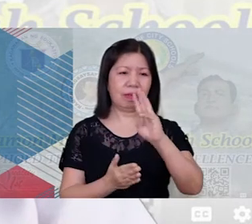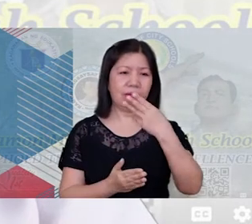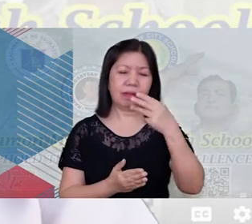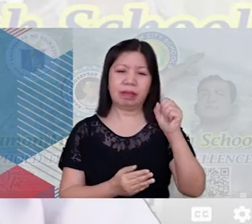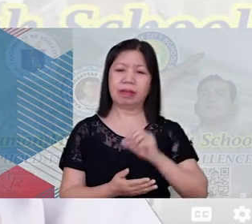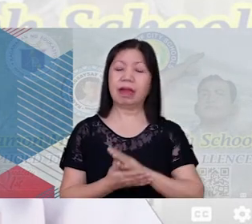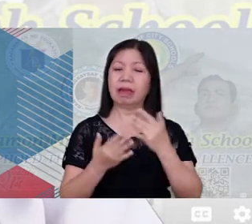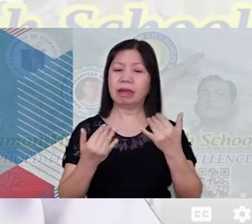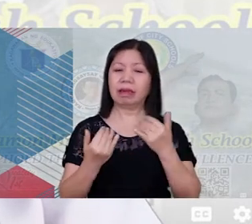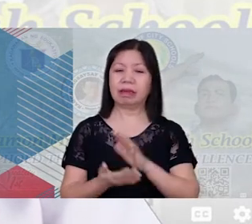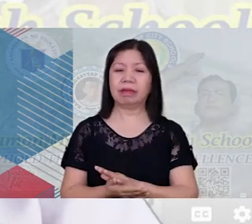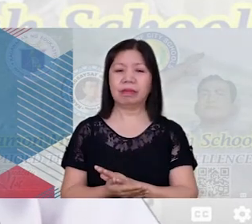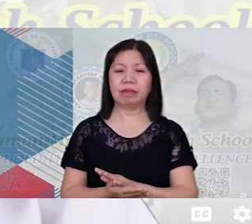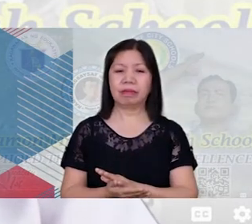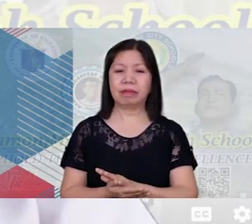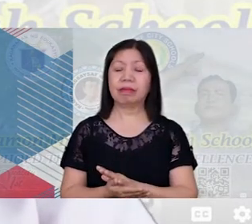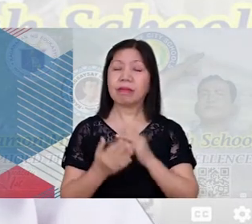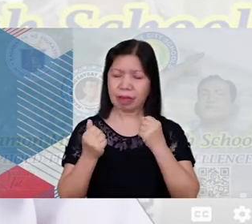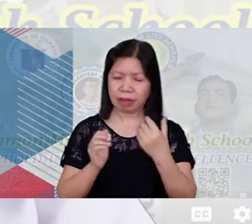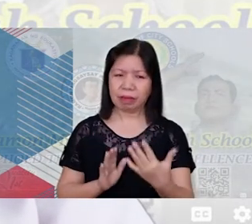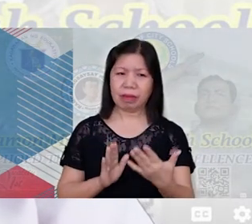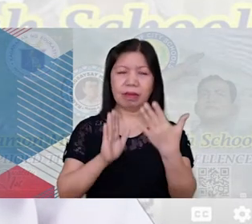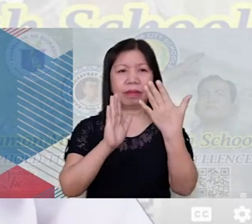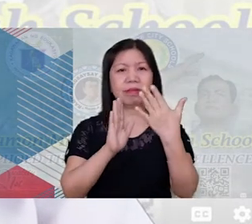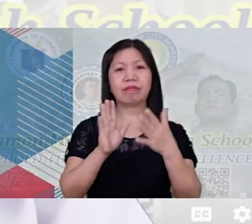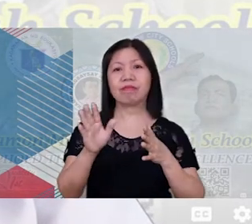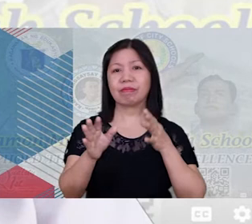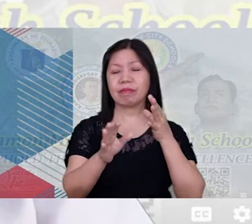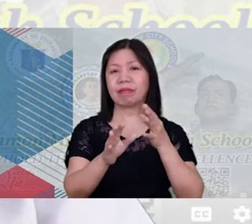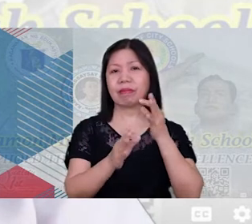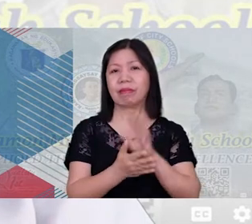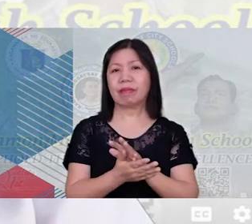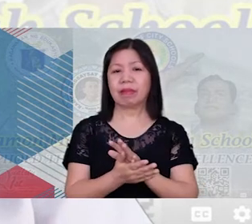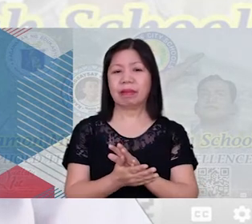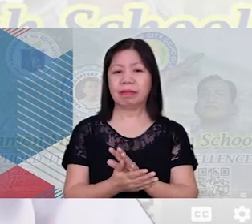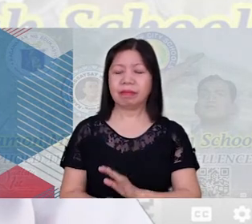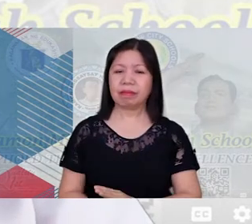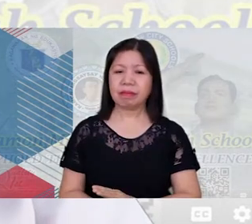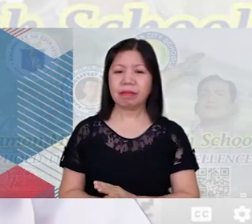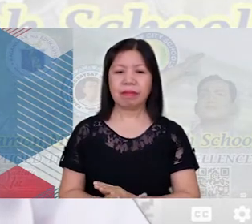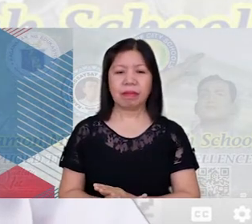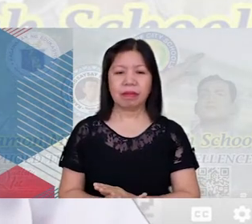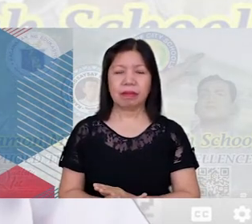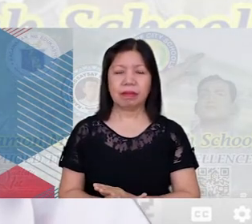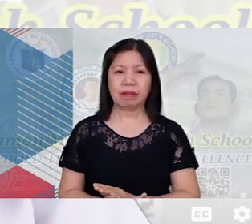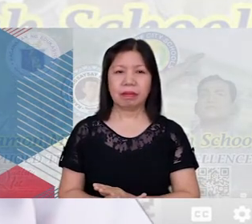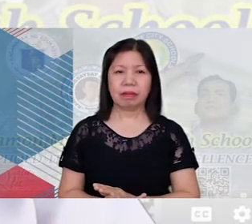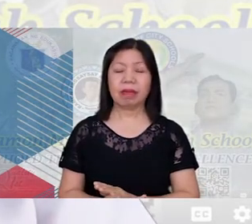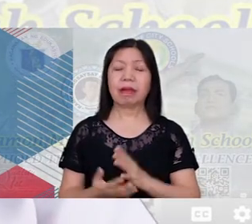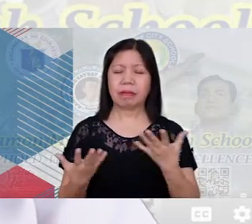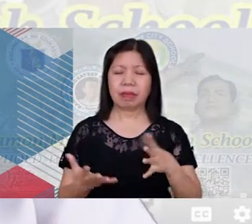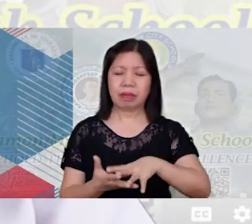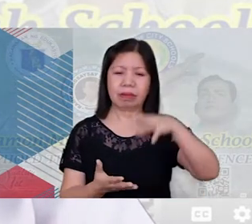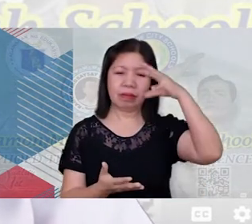Magsaysay. Ngayon ay handa na tayo na haharapin ang landas at larangang ating pipiliin. Ang